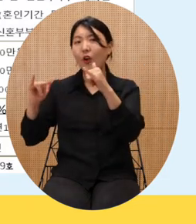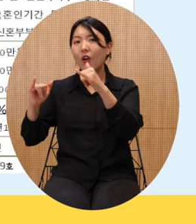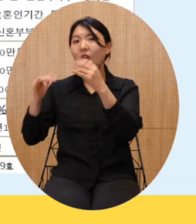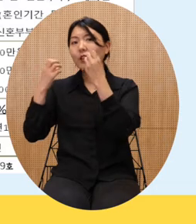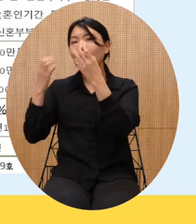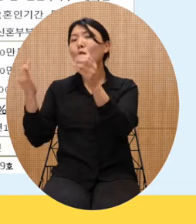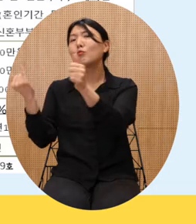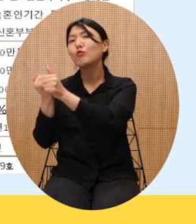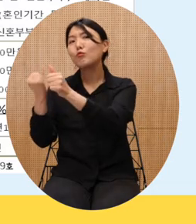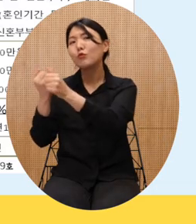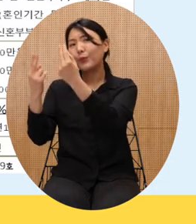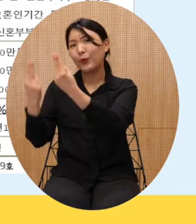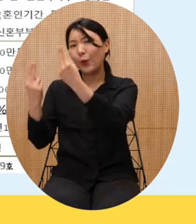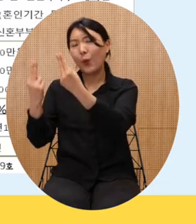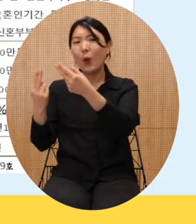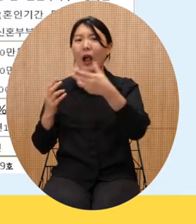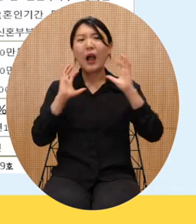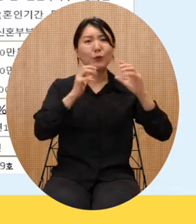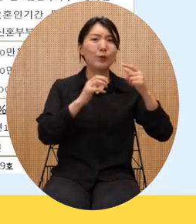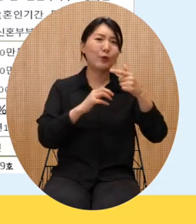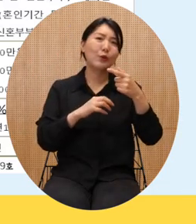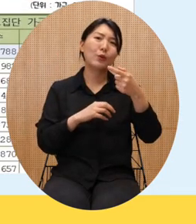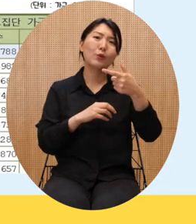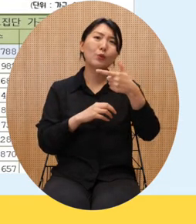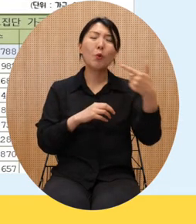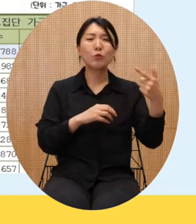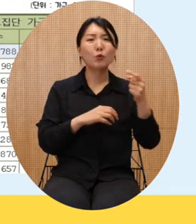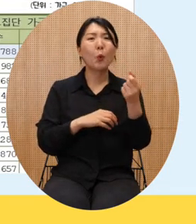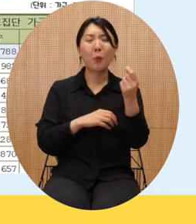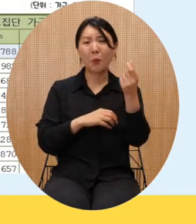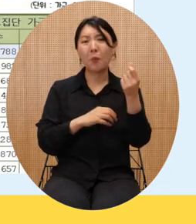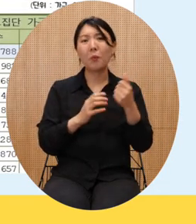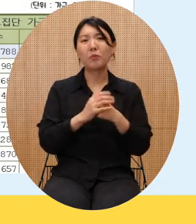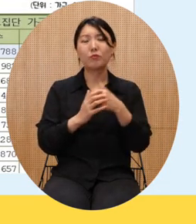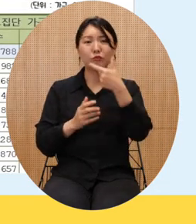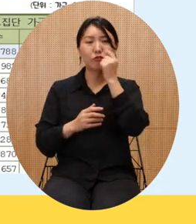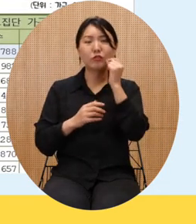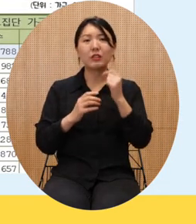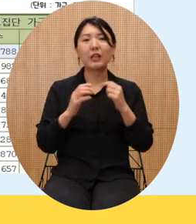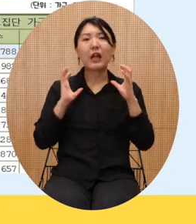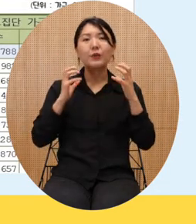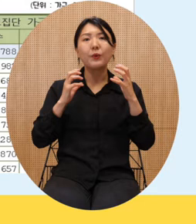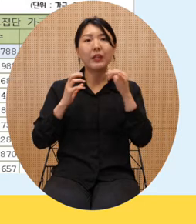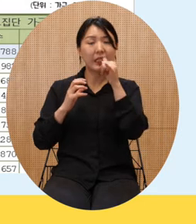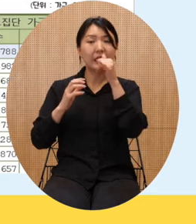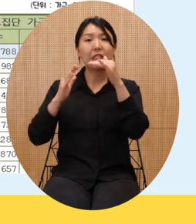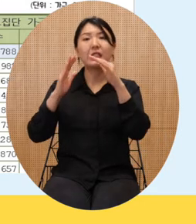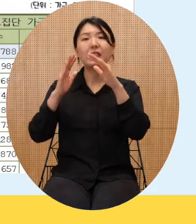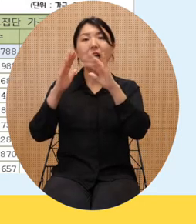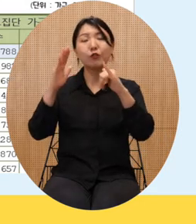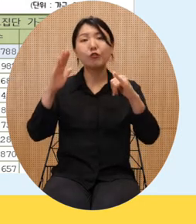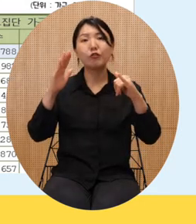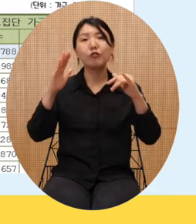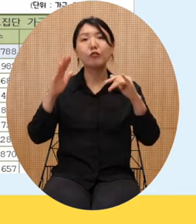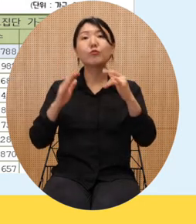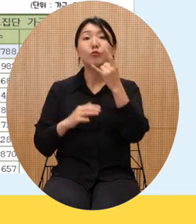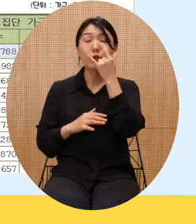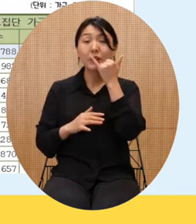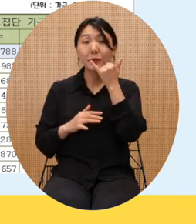청년이나 신혼부부에 대해서 공공임대주택 배분 물량이 너무 적다. 아동 가구에 대해서는. 그래서 아동이